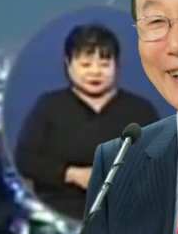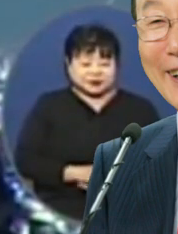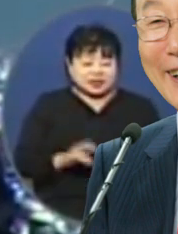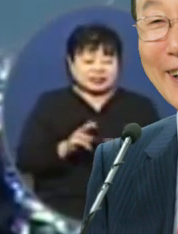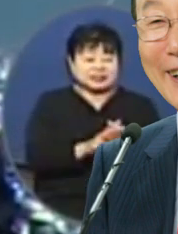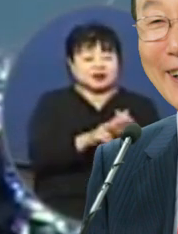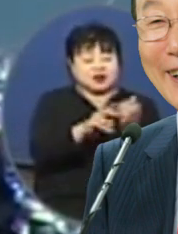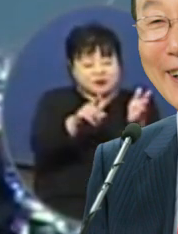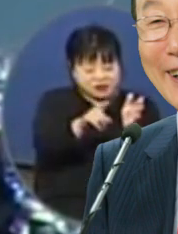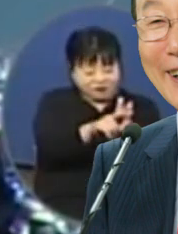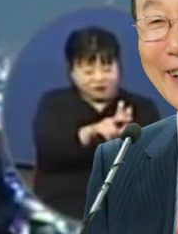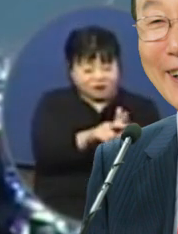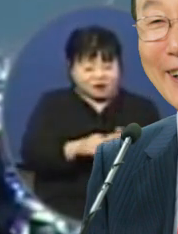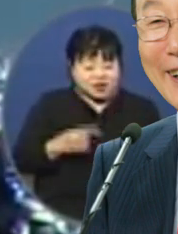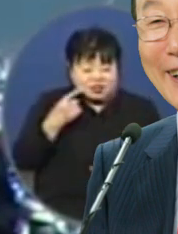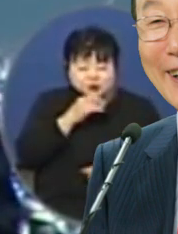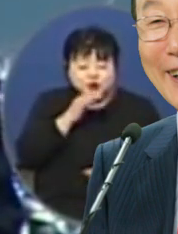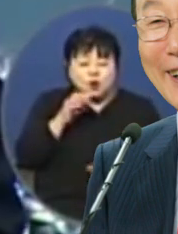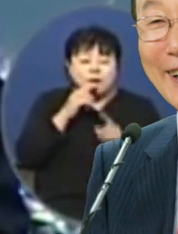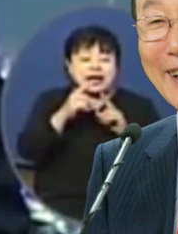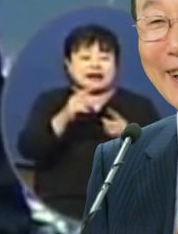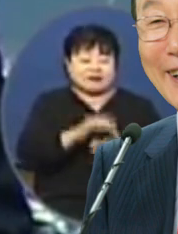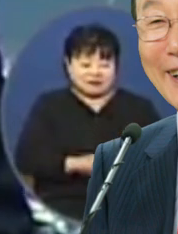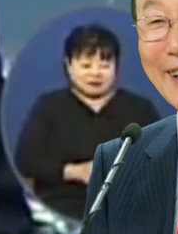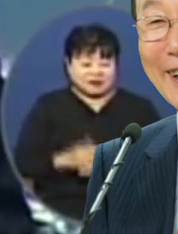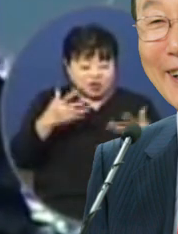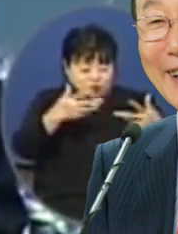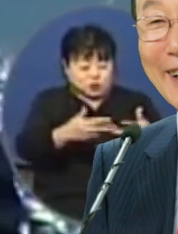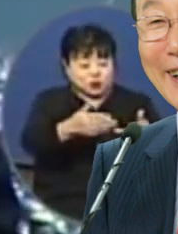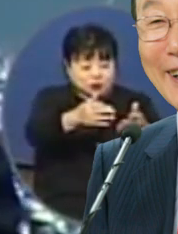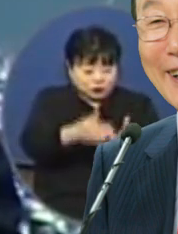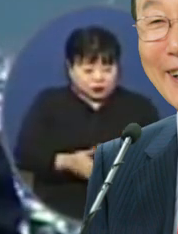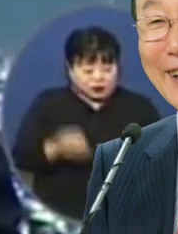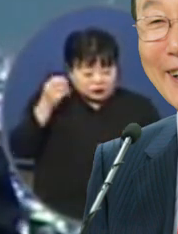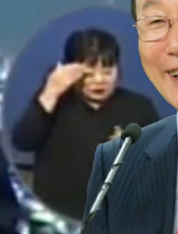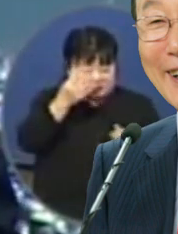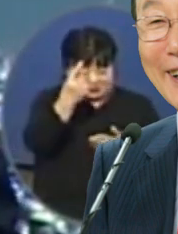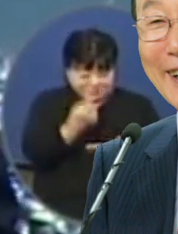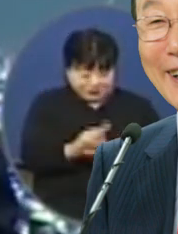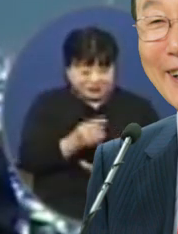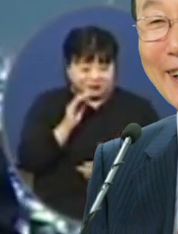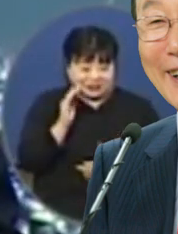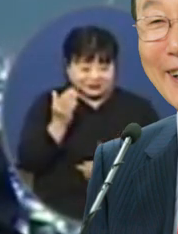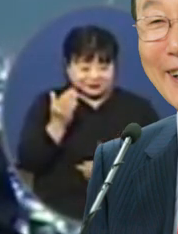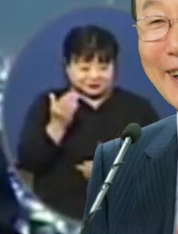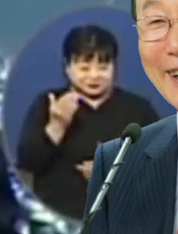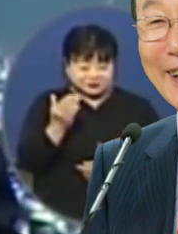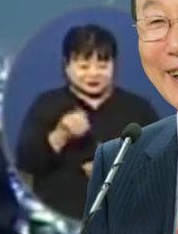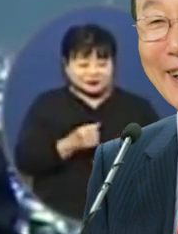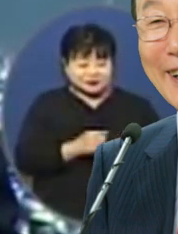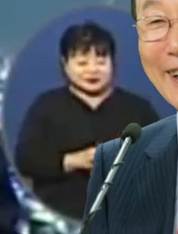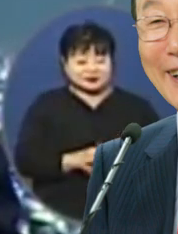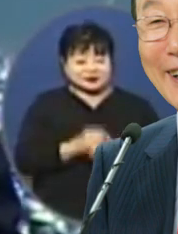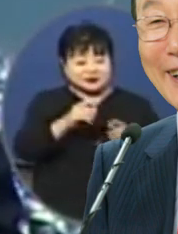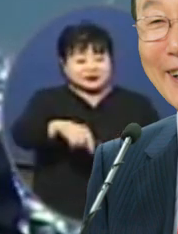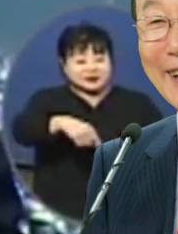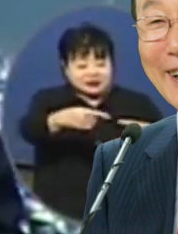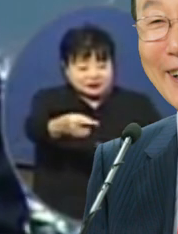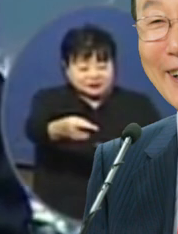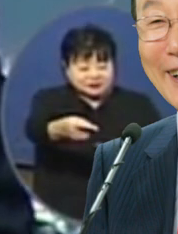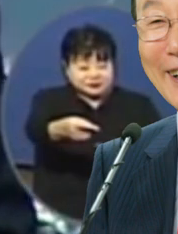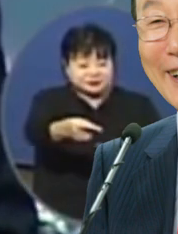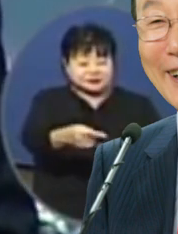기적을 믿는 것, 입술로 말하는 것, 이 조건을 통해서 성령이 임하시는 것입니다. 그를 타고 들어가서